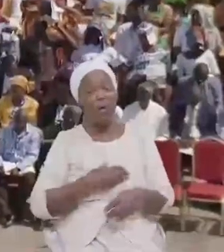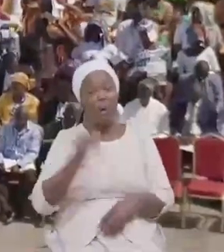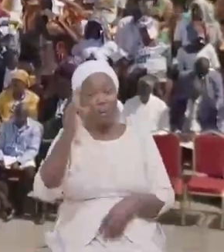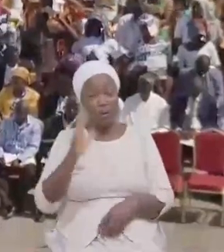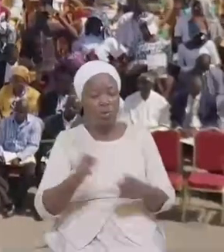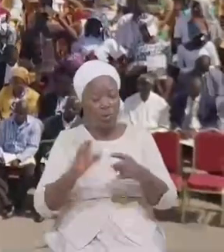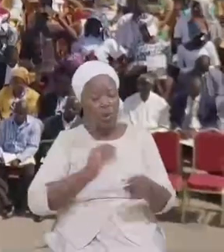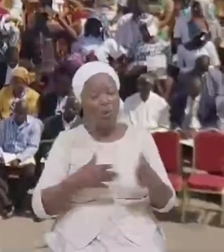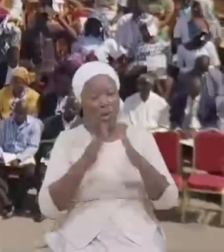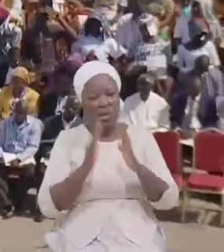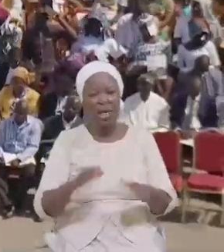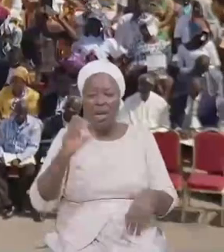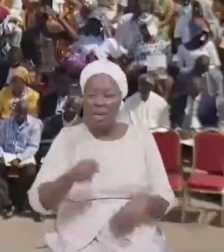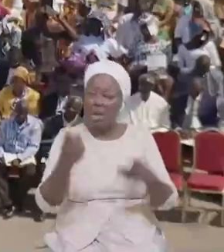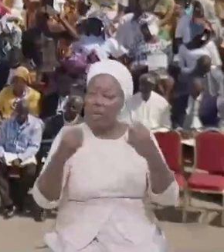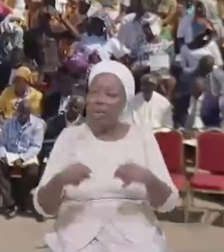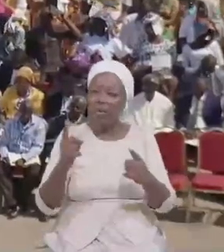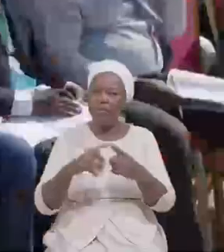dans la vie de notre dirigeant, de notre pasteur,